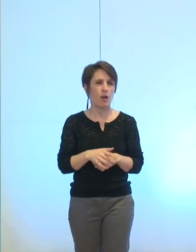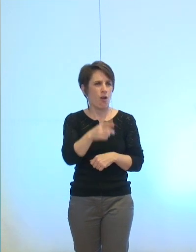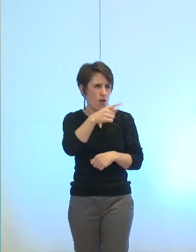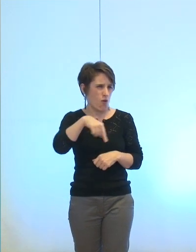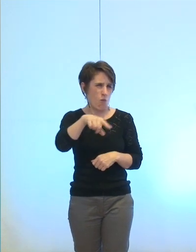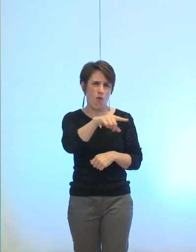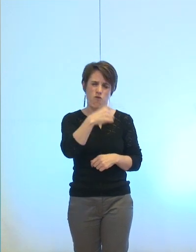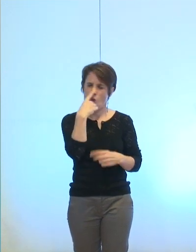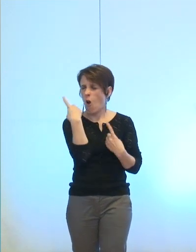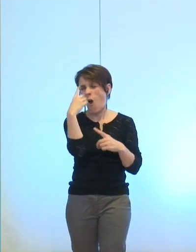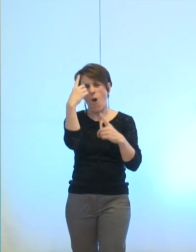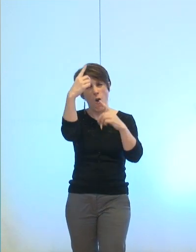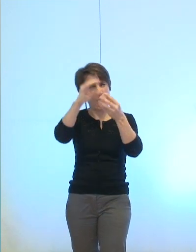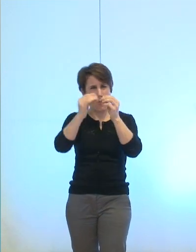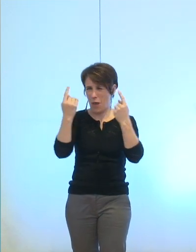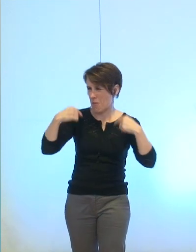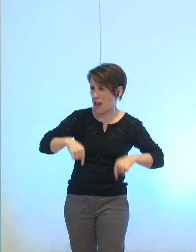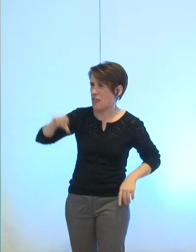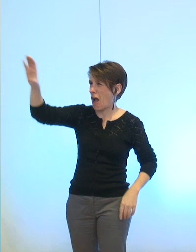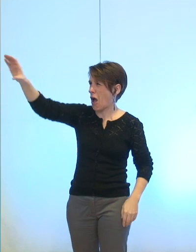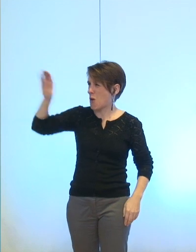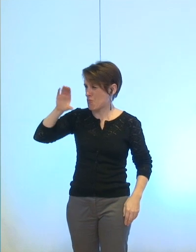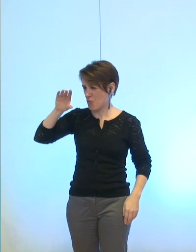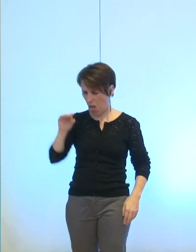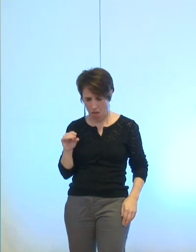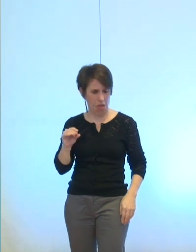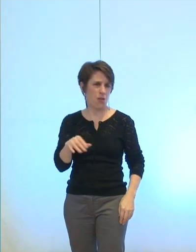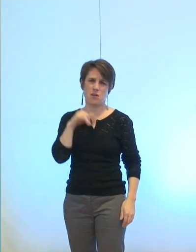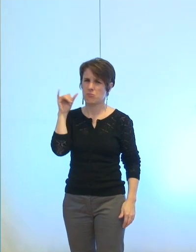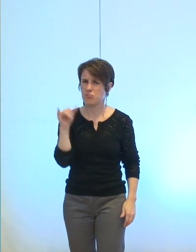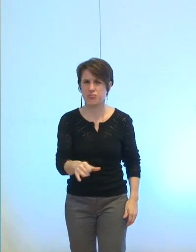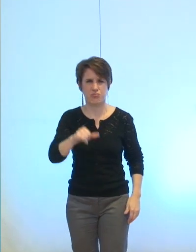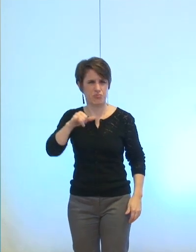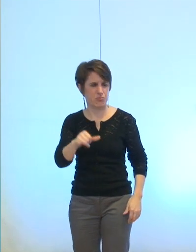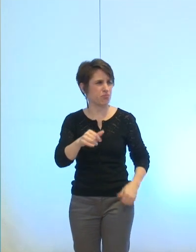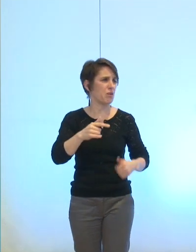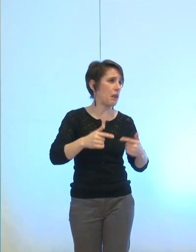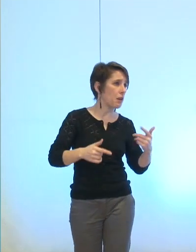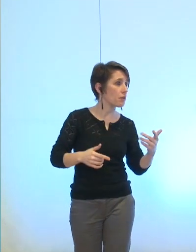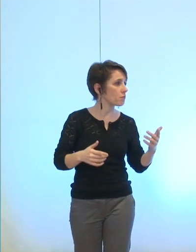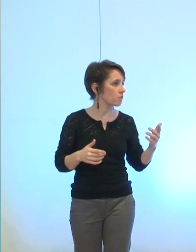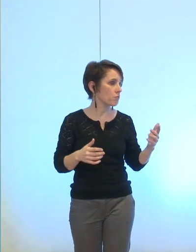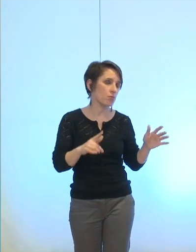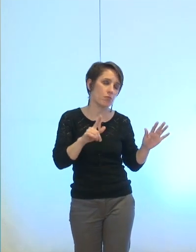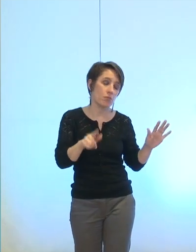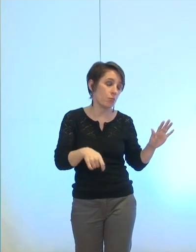dotations de l'État chacun perçoit évidemment à quel point ce discours vise par avance